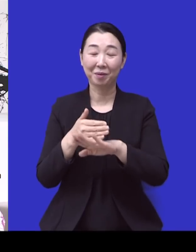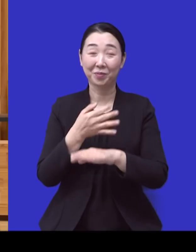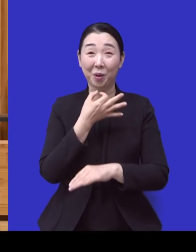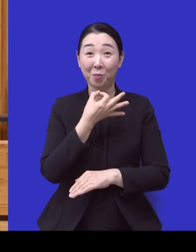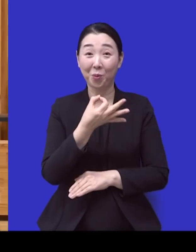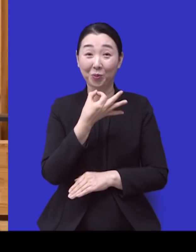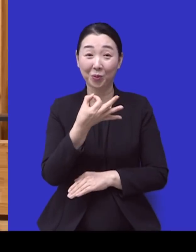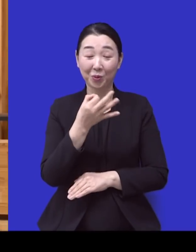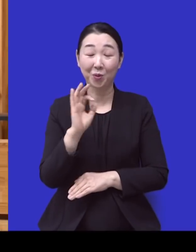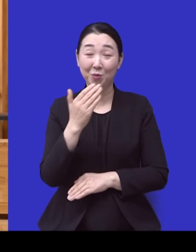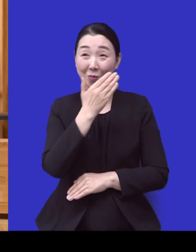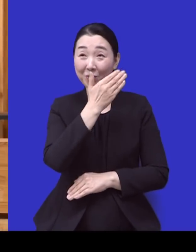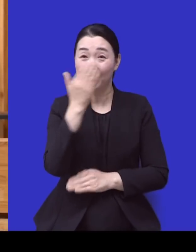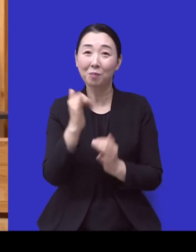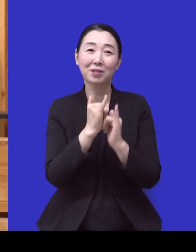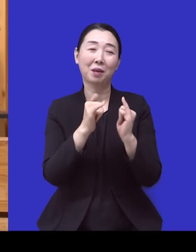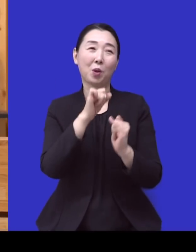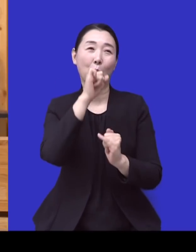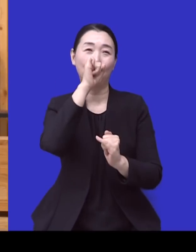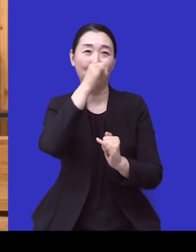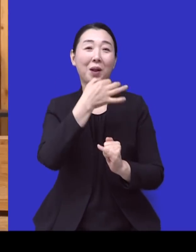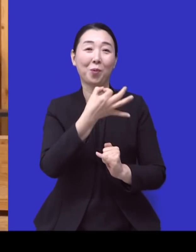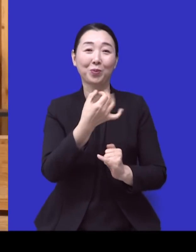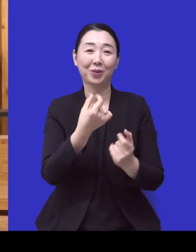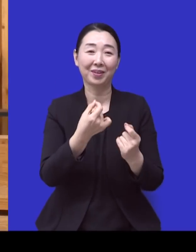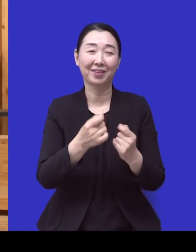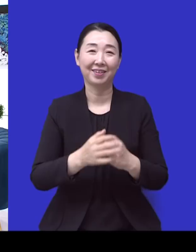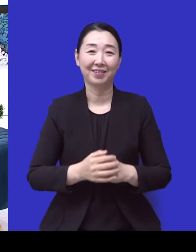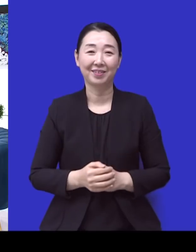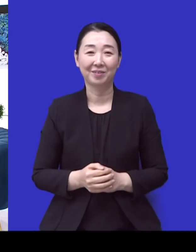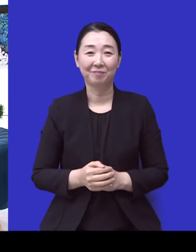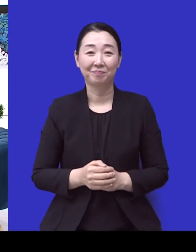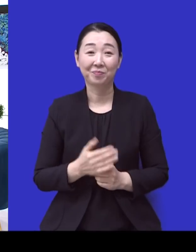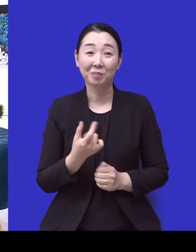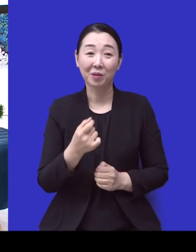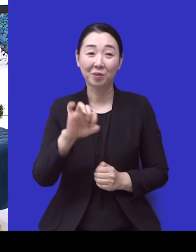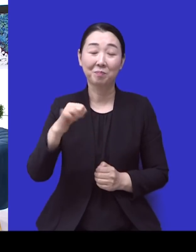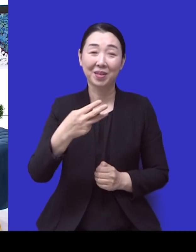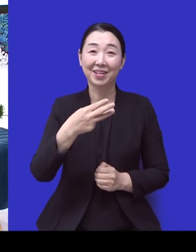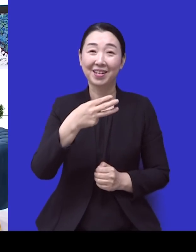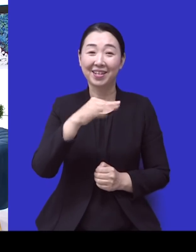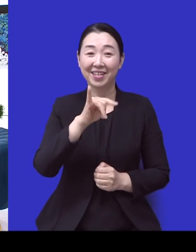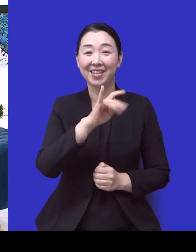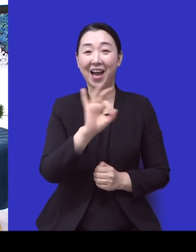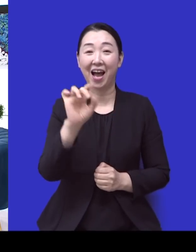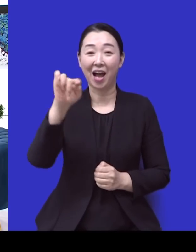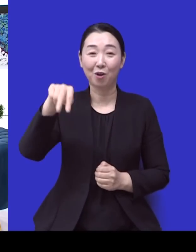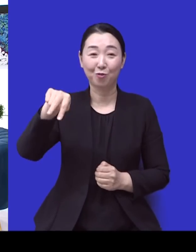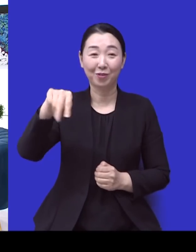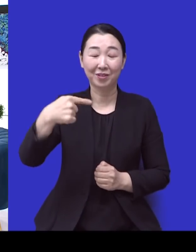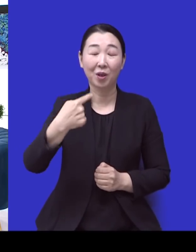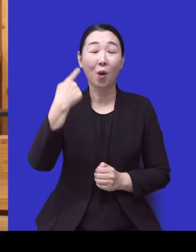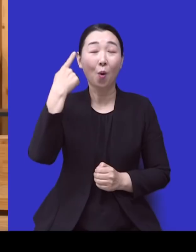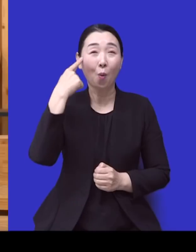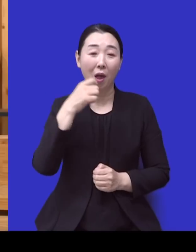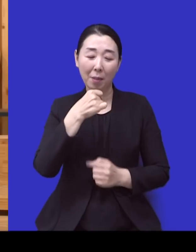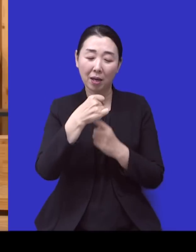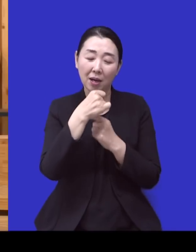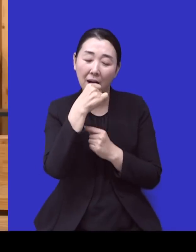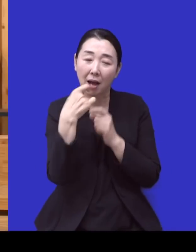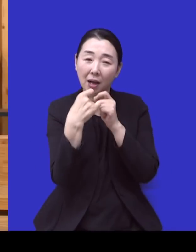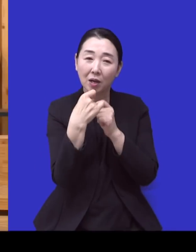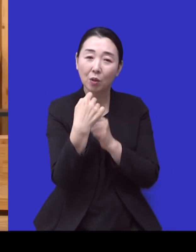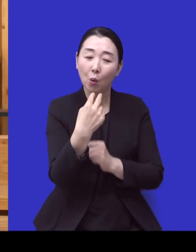목소리가 요즘 딱 젊은 층들이 좋아하는 그죠? 네, 네. 약간 트렌디한 빌리 아일리시 같은. 진짜요? 그래서 그 마이크를 입에다 굉장히 가깝게 대고